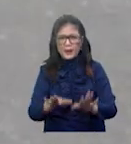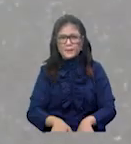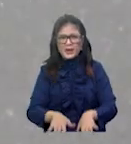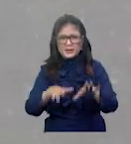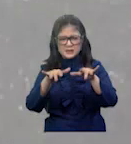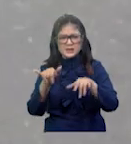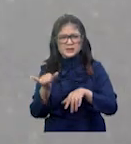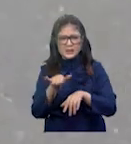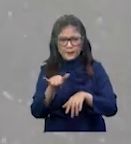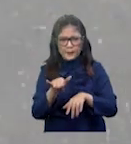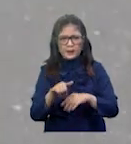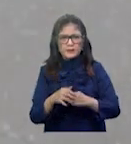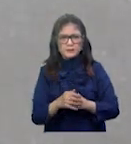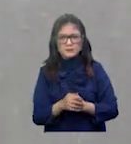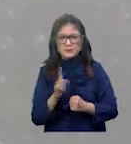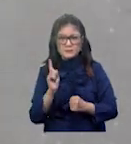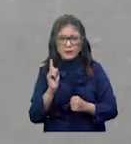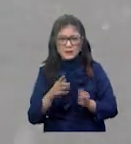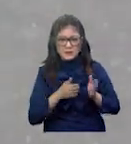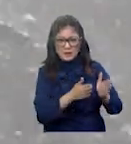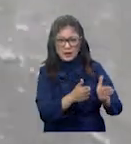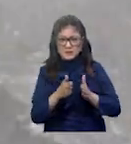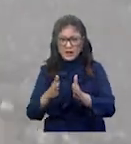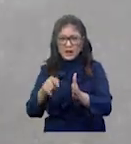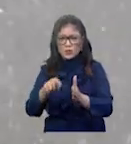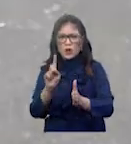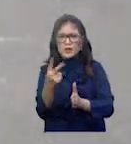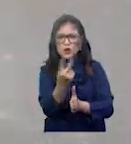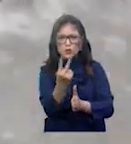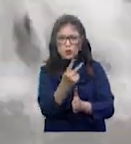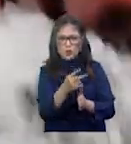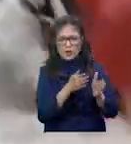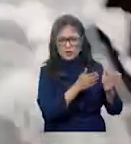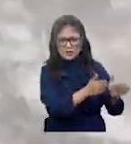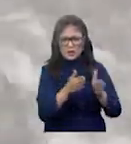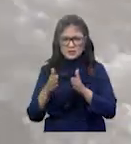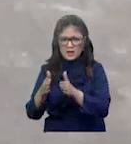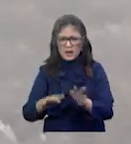Banjir terjadi akibat meluapnya dua sungai yang mengalami pendangkalan serta buruknya sistem drainase.